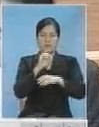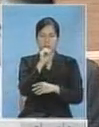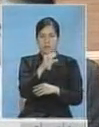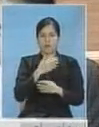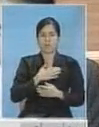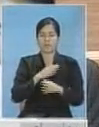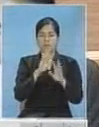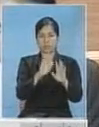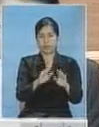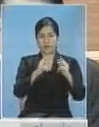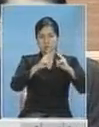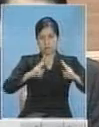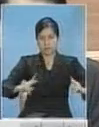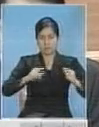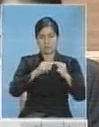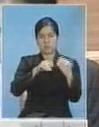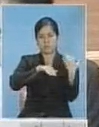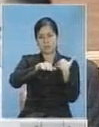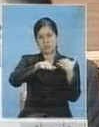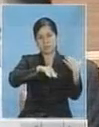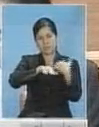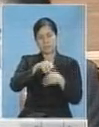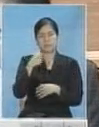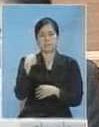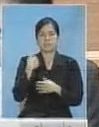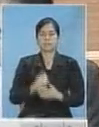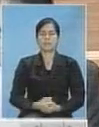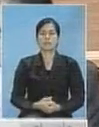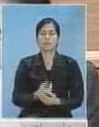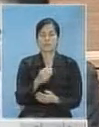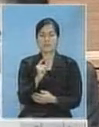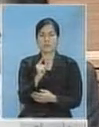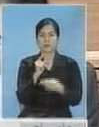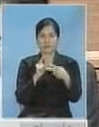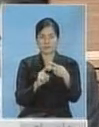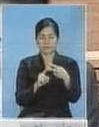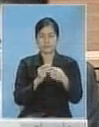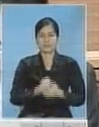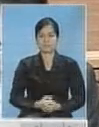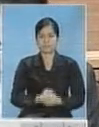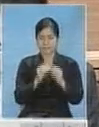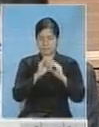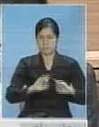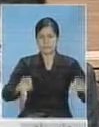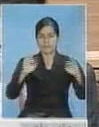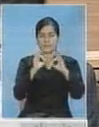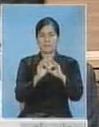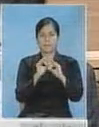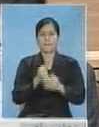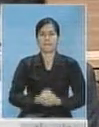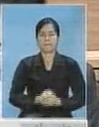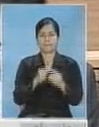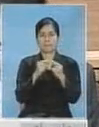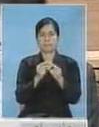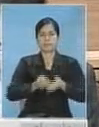มทางหลวงท่านประธานครับผมไปถึงอีกเส้นนึงครับเป็นทางเส้นที่สำคัญอีกเส้นหนึ่งเป็นถน